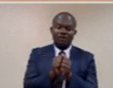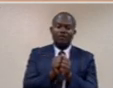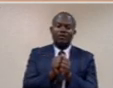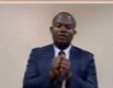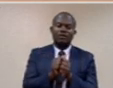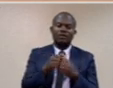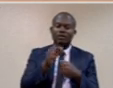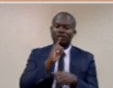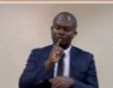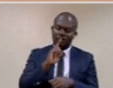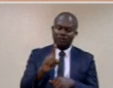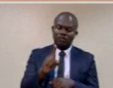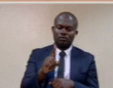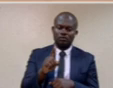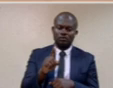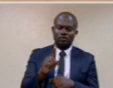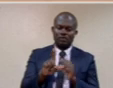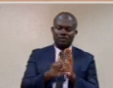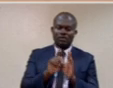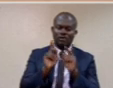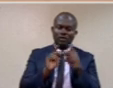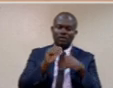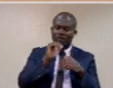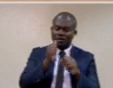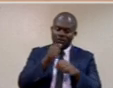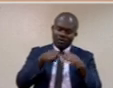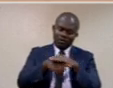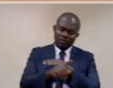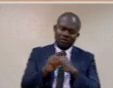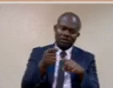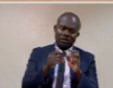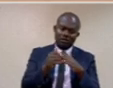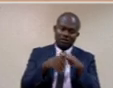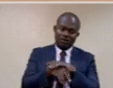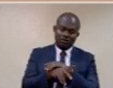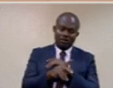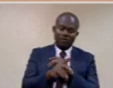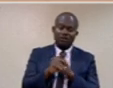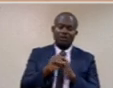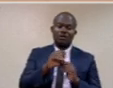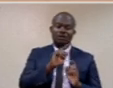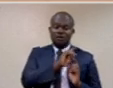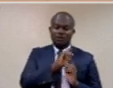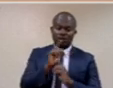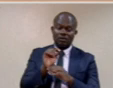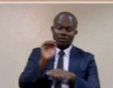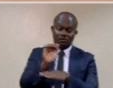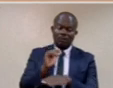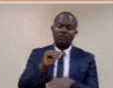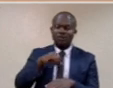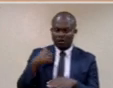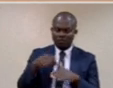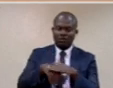yatanze briefing y'abantu batagomba kwinjira ariko narinjiye ari uwo muzamu yaranzi agiye kumubaza yanga ko